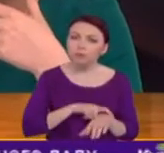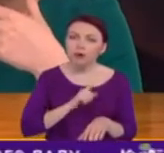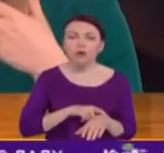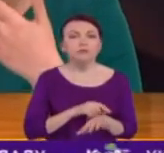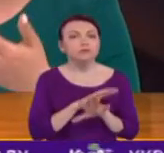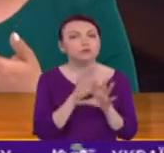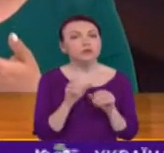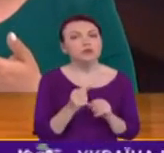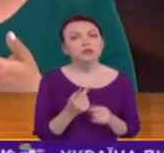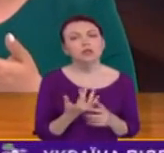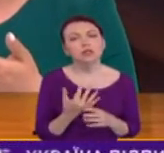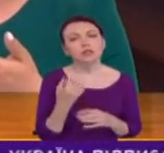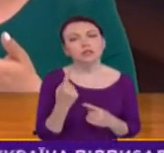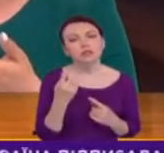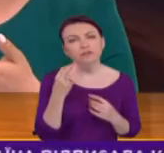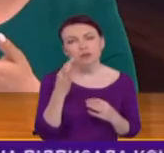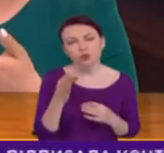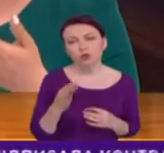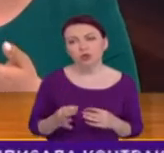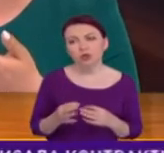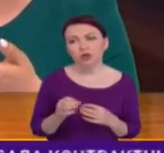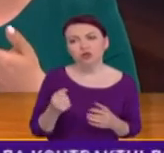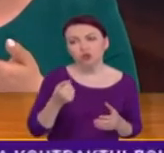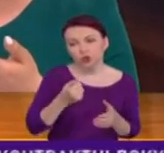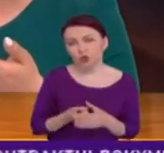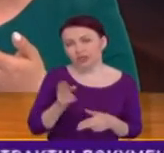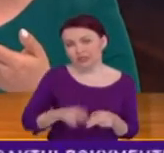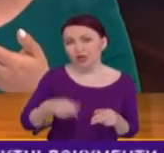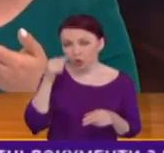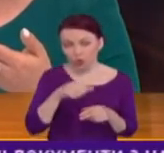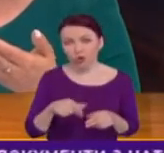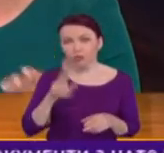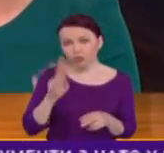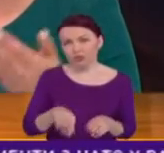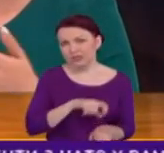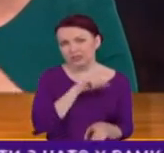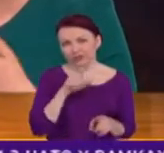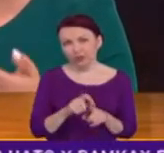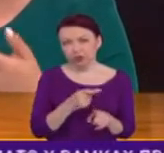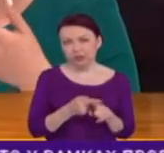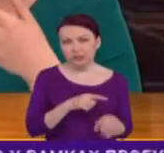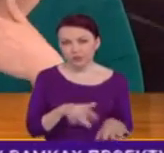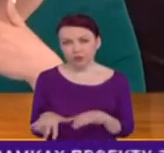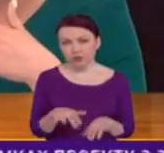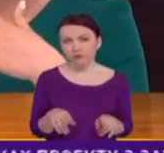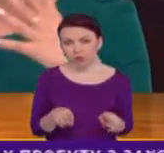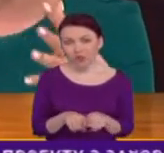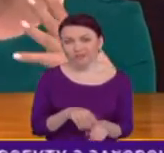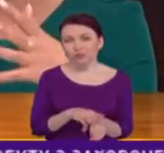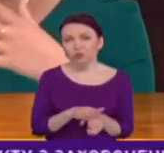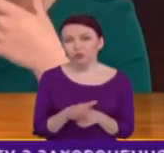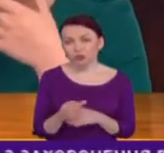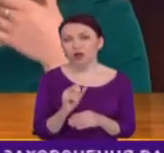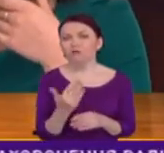Наскільки великий відсоток того, що до кінця року буде завершений цей процес і що дійсно саме таким чином і відбудеться, як ви за